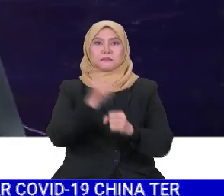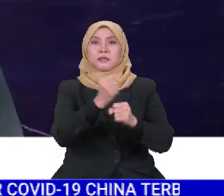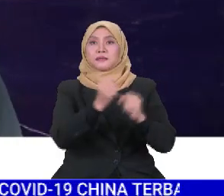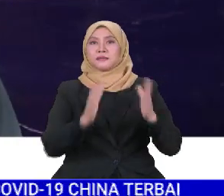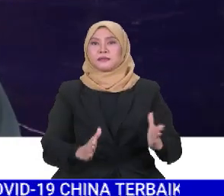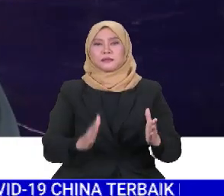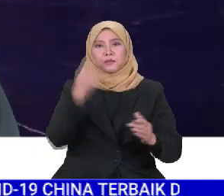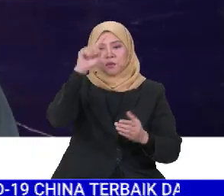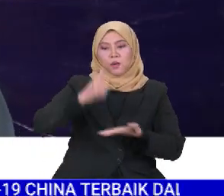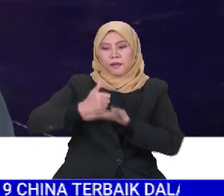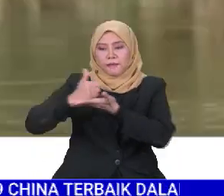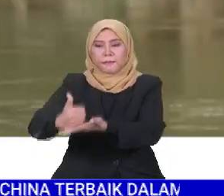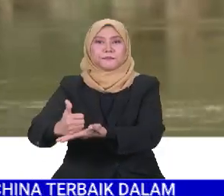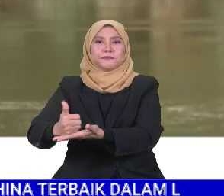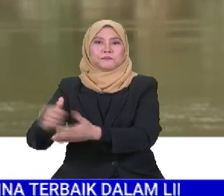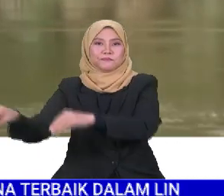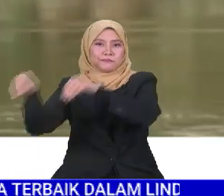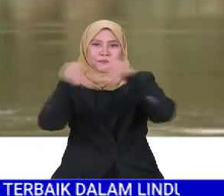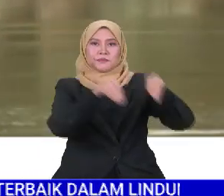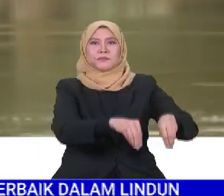bagi memberi bantuan pemindahan